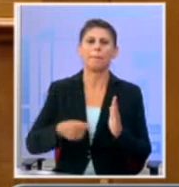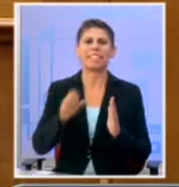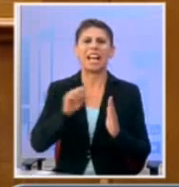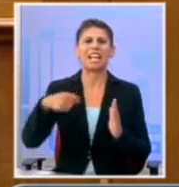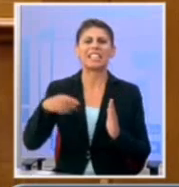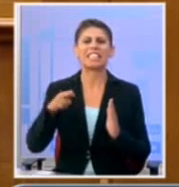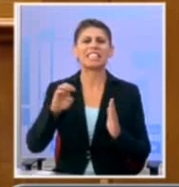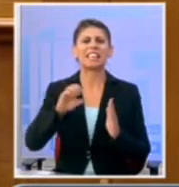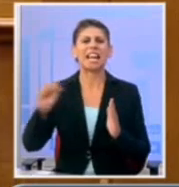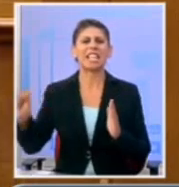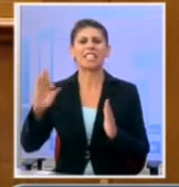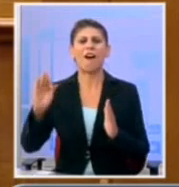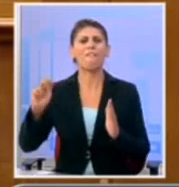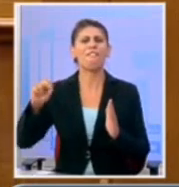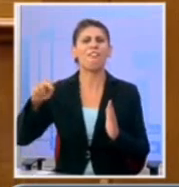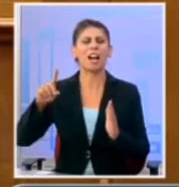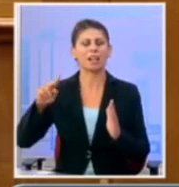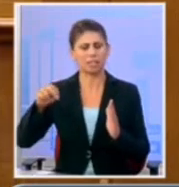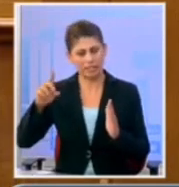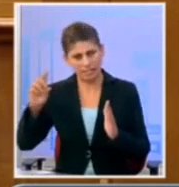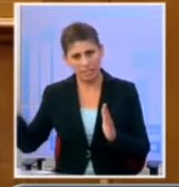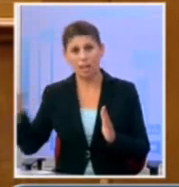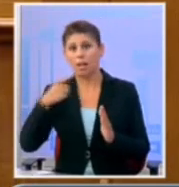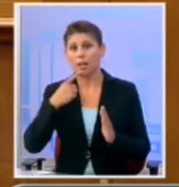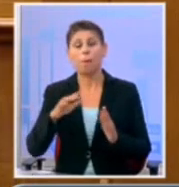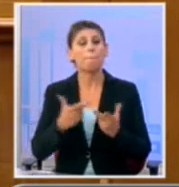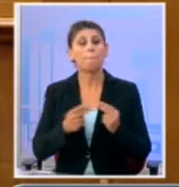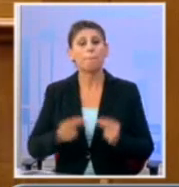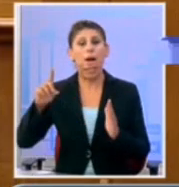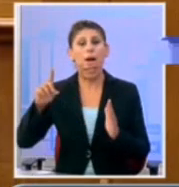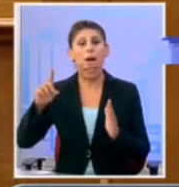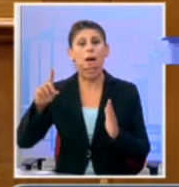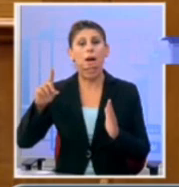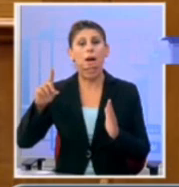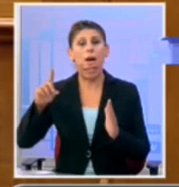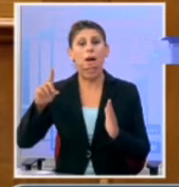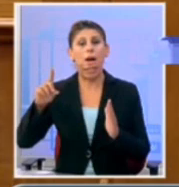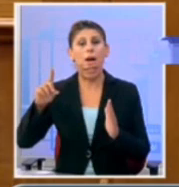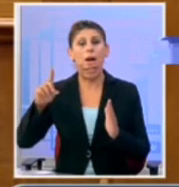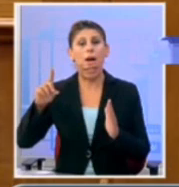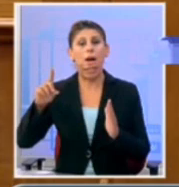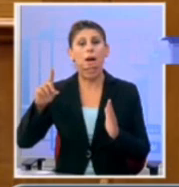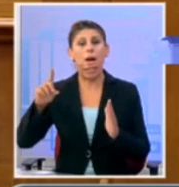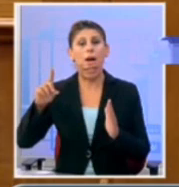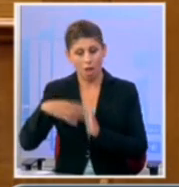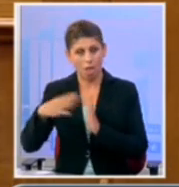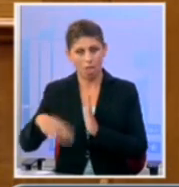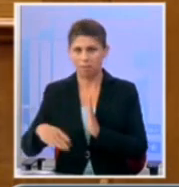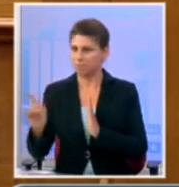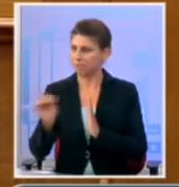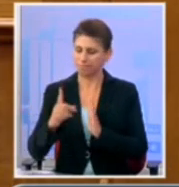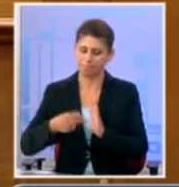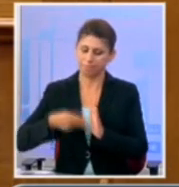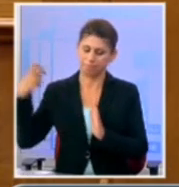αγοραία λύση που επέβαλε πώς θα λυθούν τα προβλήματα των κόκκινων δανείων. Στο νέο κείμενο δεν θα το